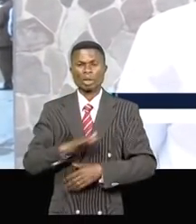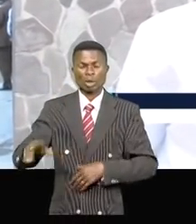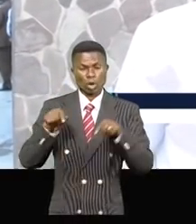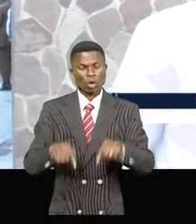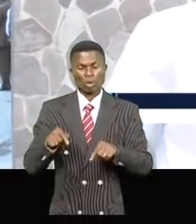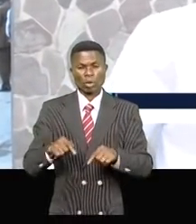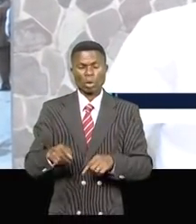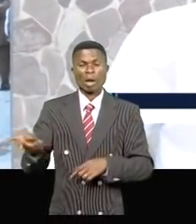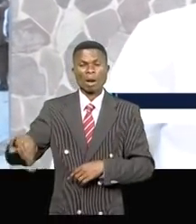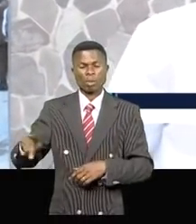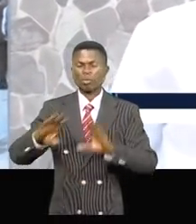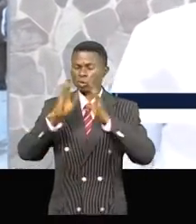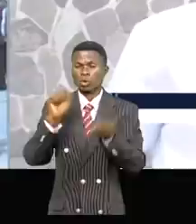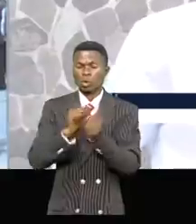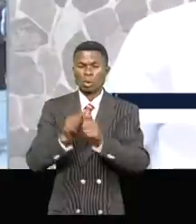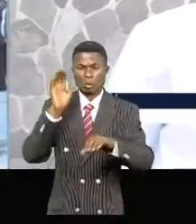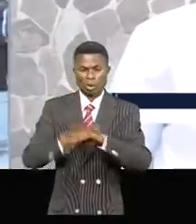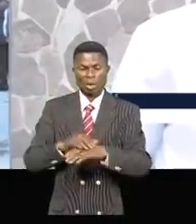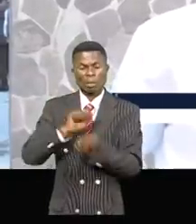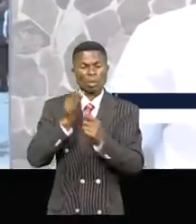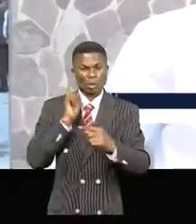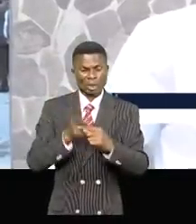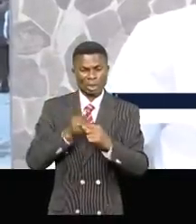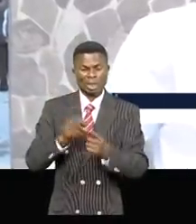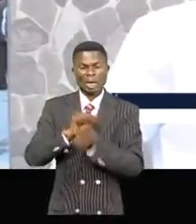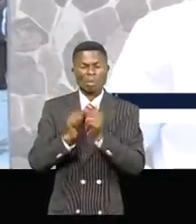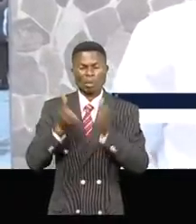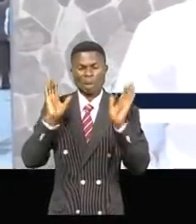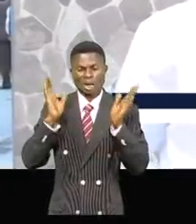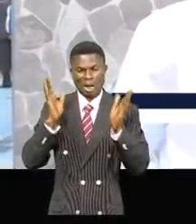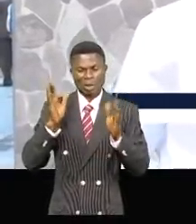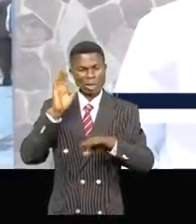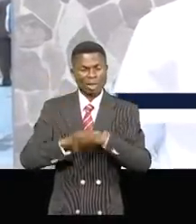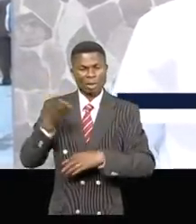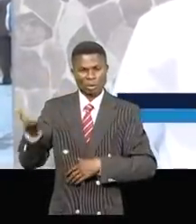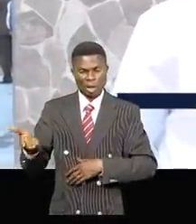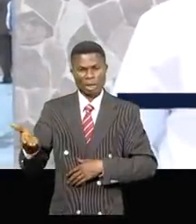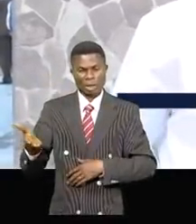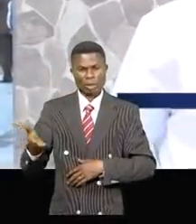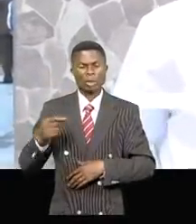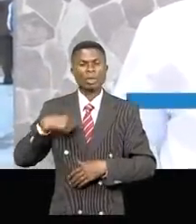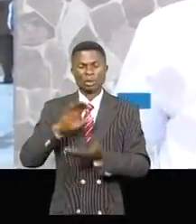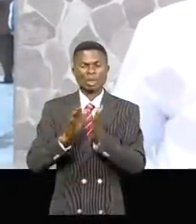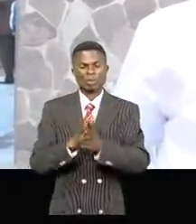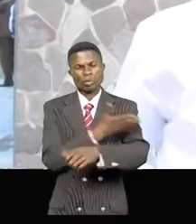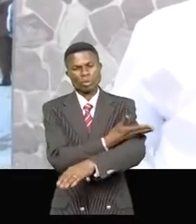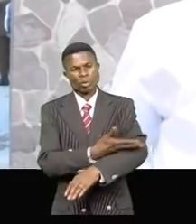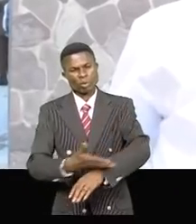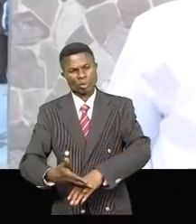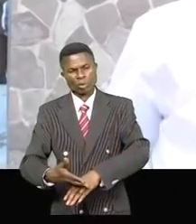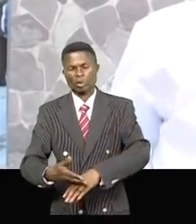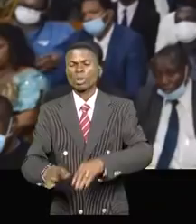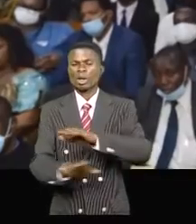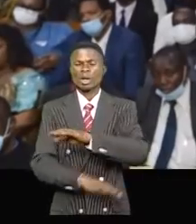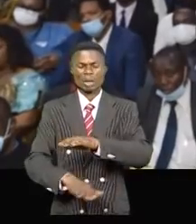aujourd'hui, par rapport à tous les problèmes, à toutes les difficultés, à toutes les situations confuses qui se sont passées chez nous, nous sommes vraiment derrière. Nous